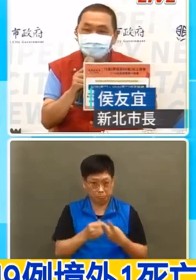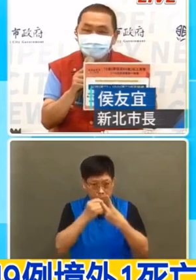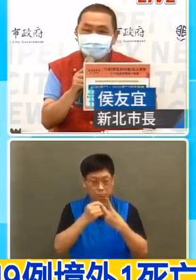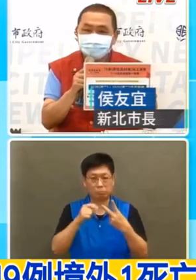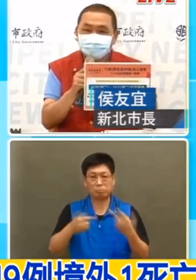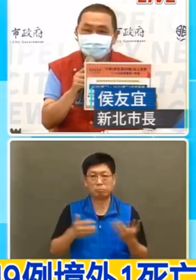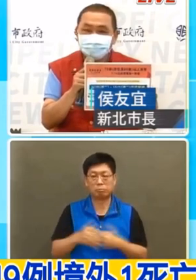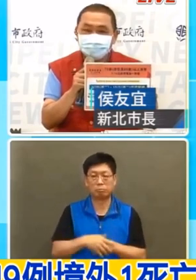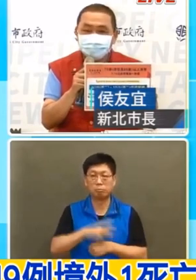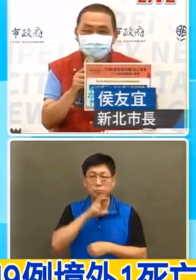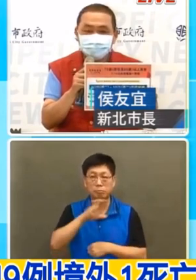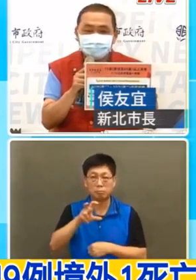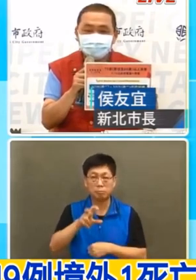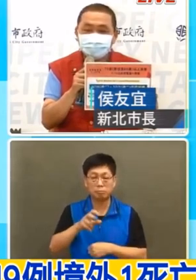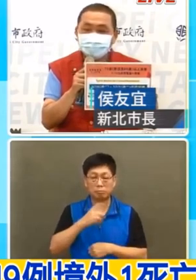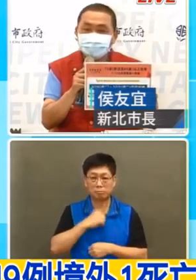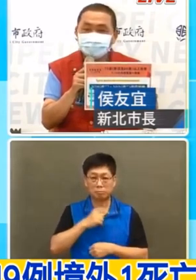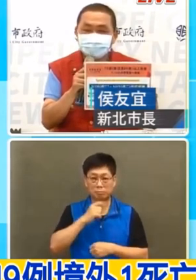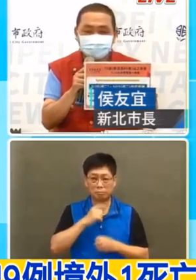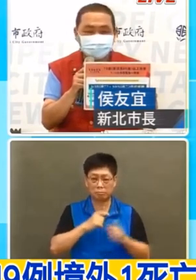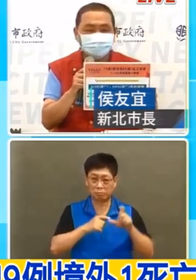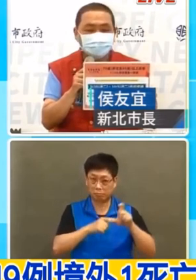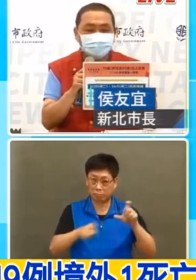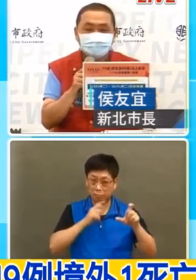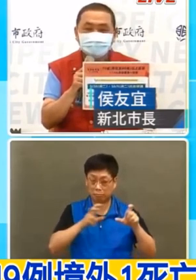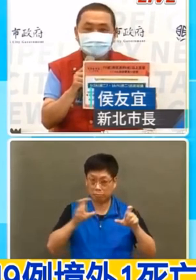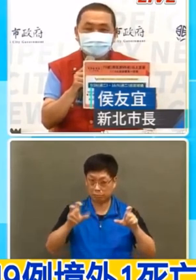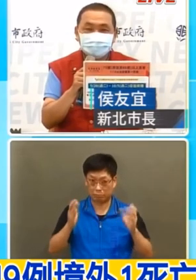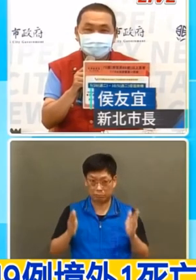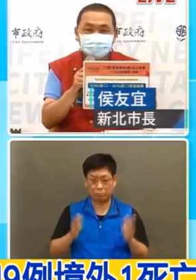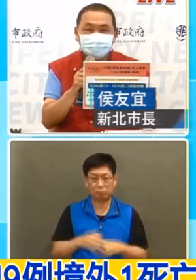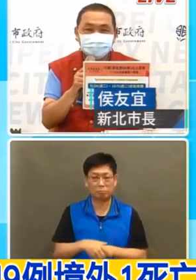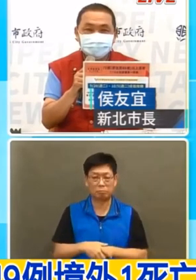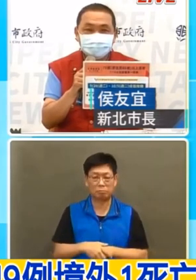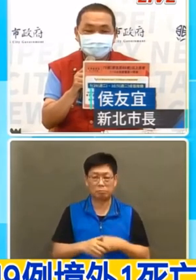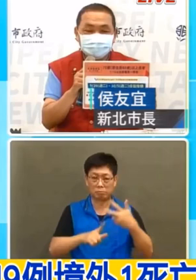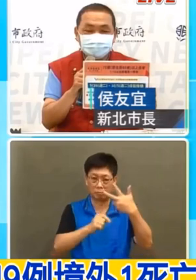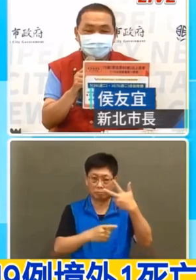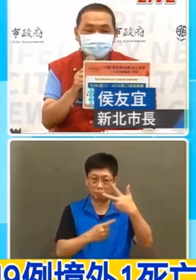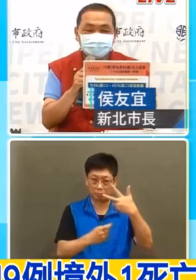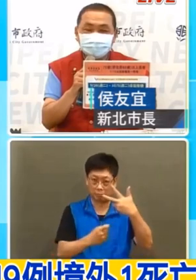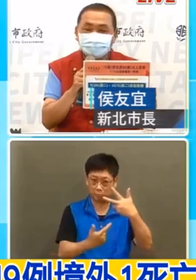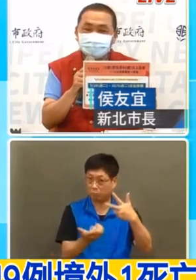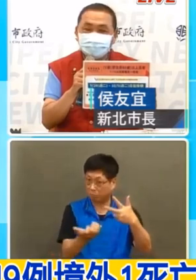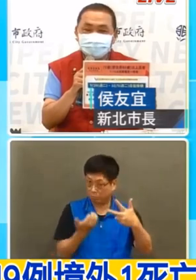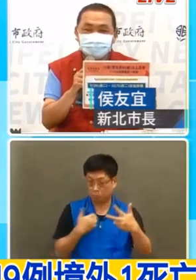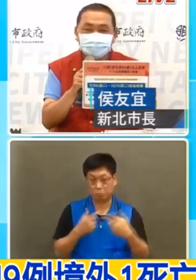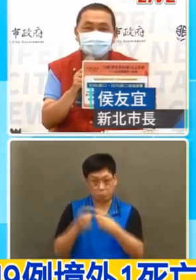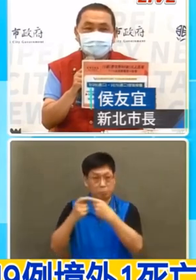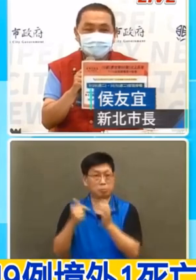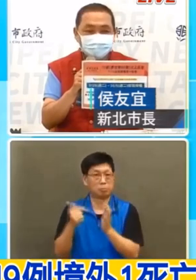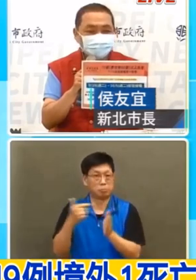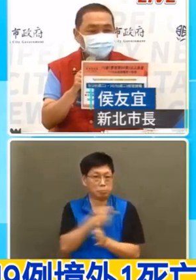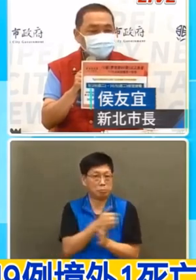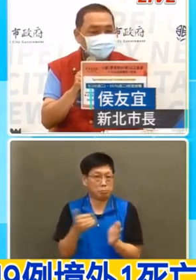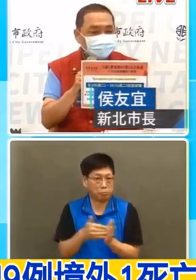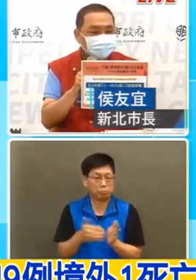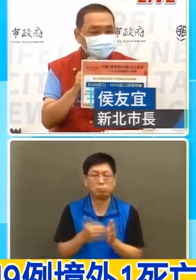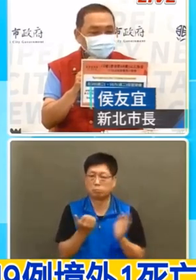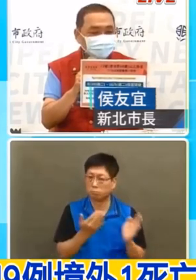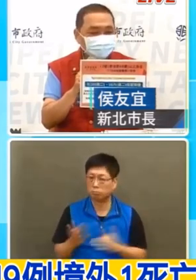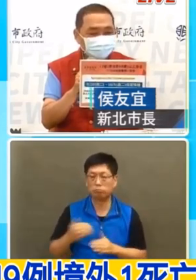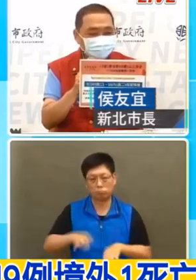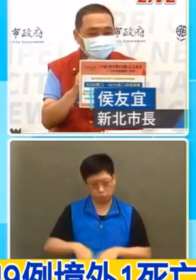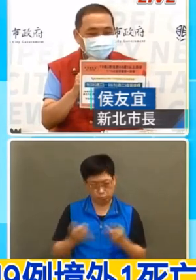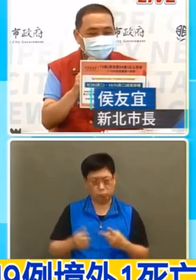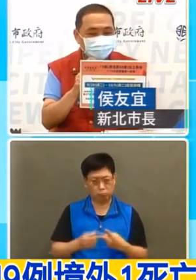在70岁原住民、60岁以上长者，在7月16号之前接种第1剂者，我们准备接